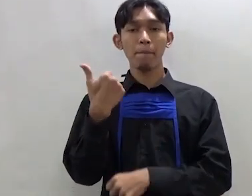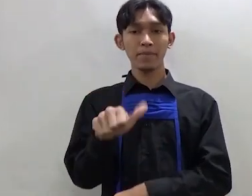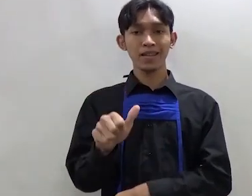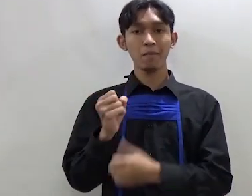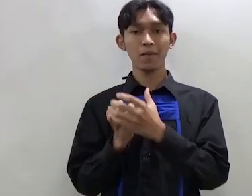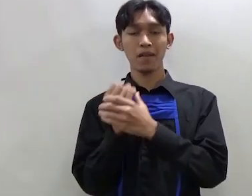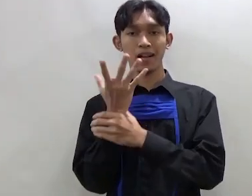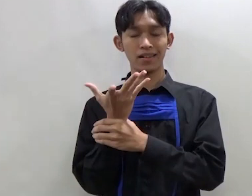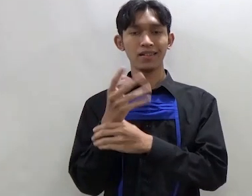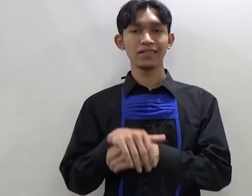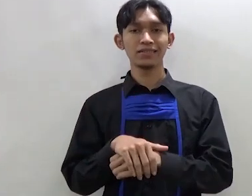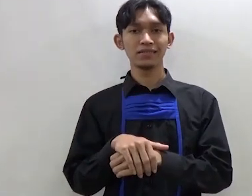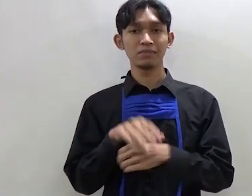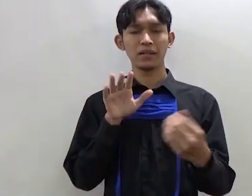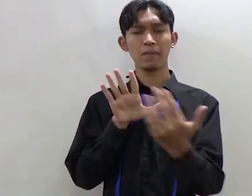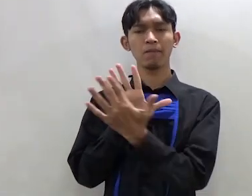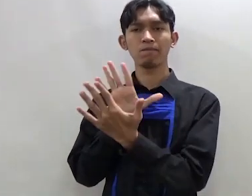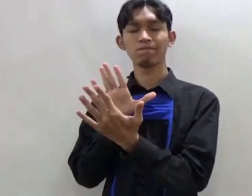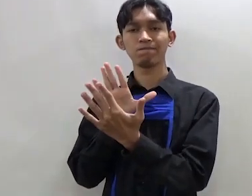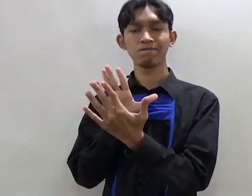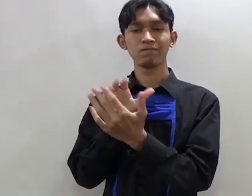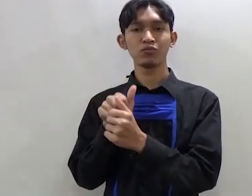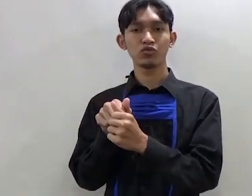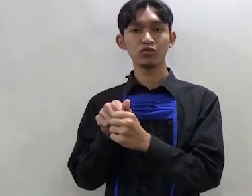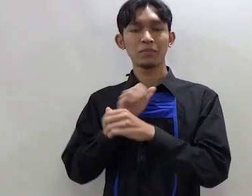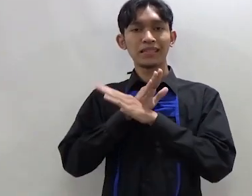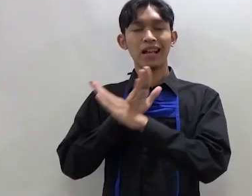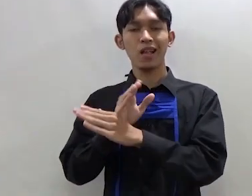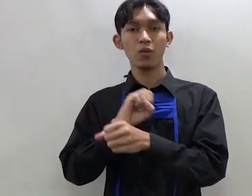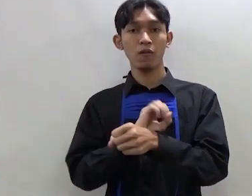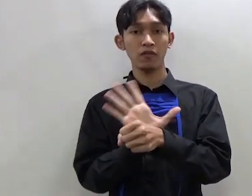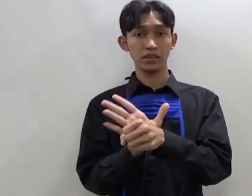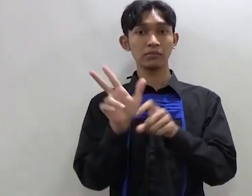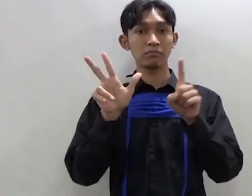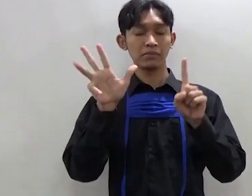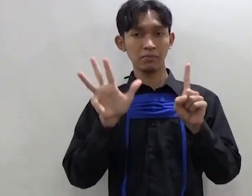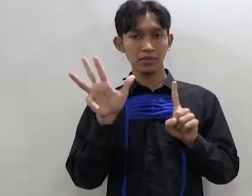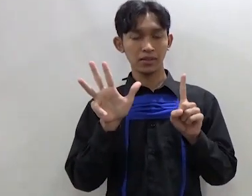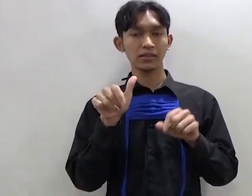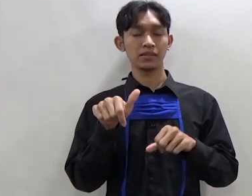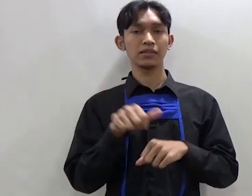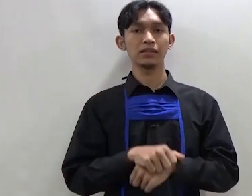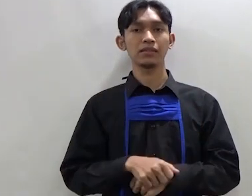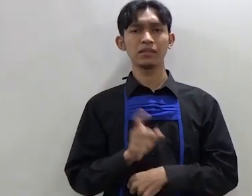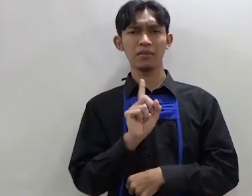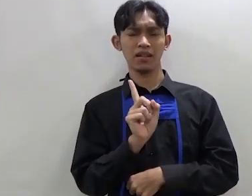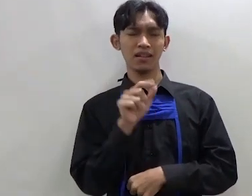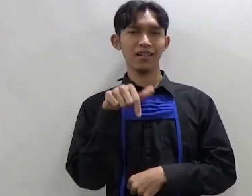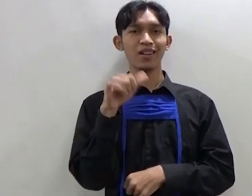A. 151 orang diantaranya rawat inap, B.